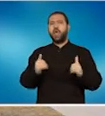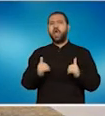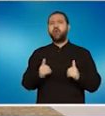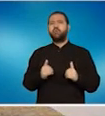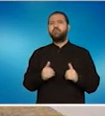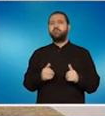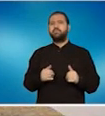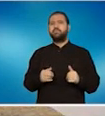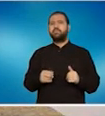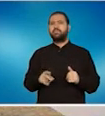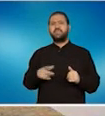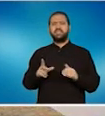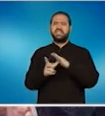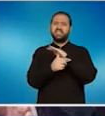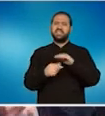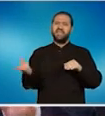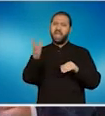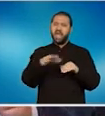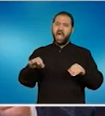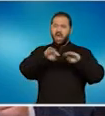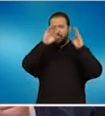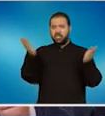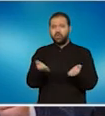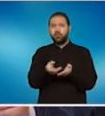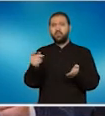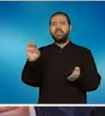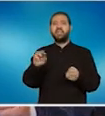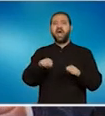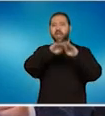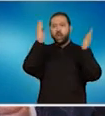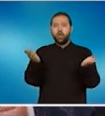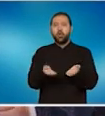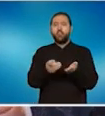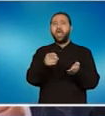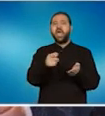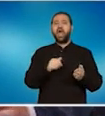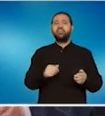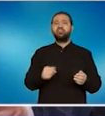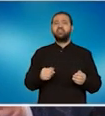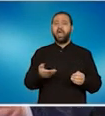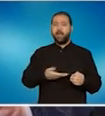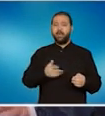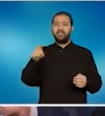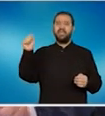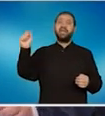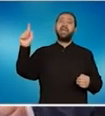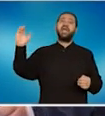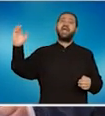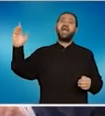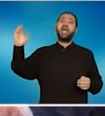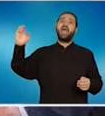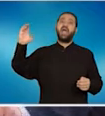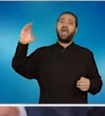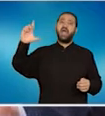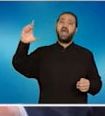acum. Pare din altă lume. Dar lumea aceea a Părintelui Galeriu e de fapt adevărata lume a bisericii în cetate,